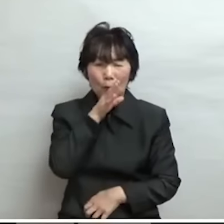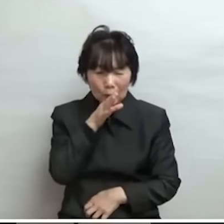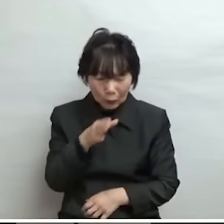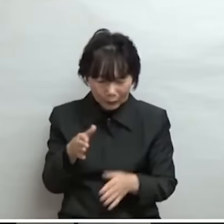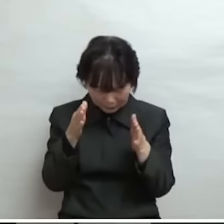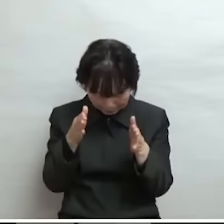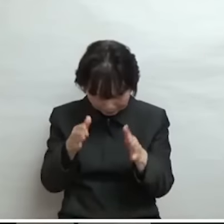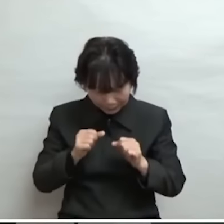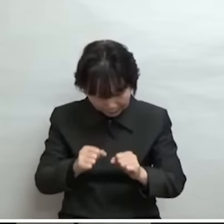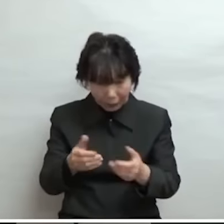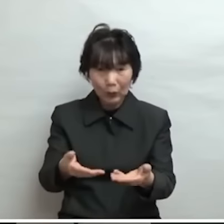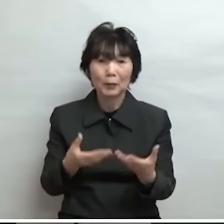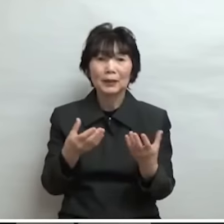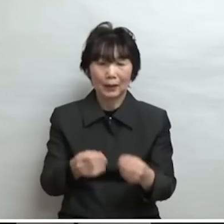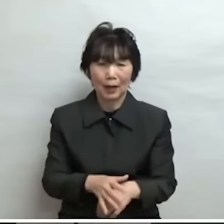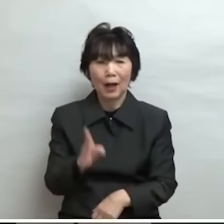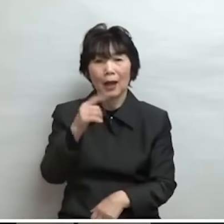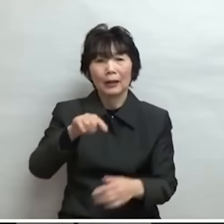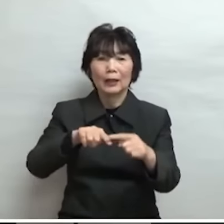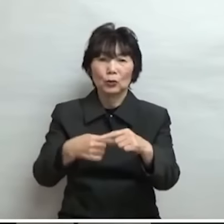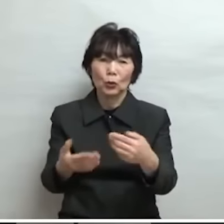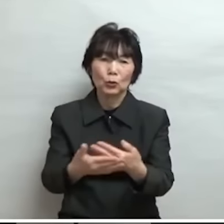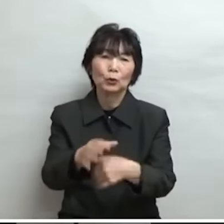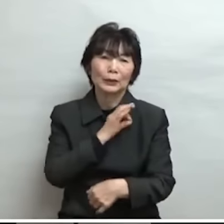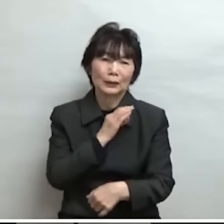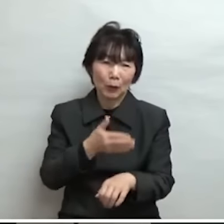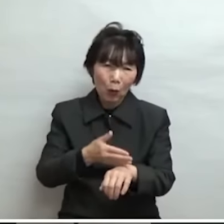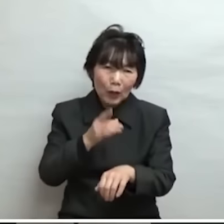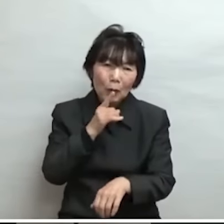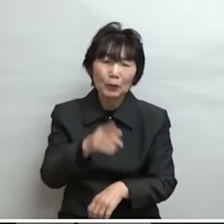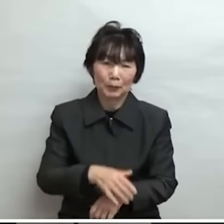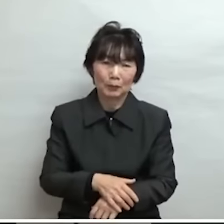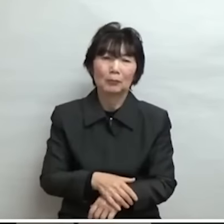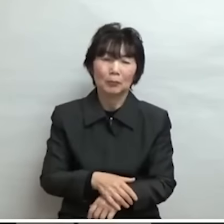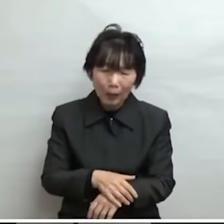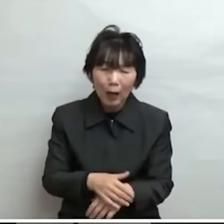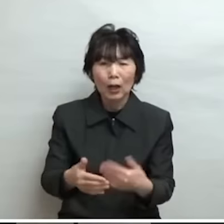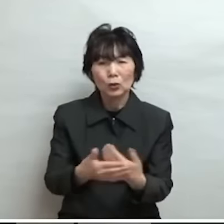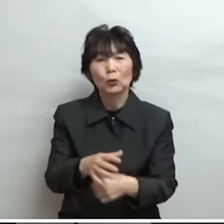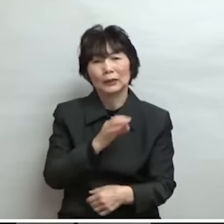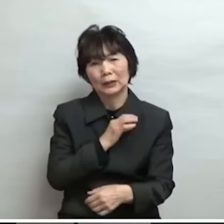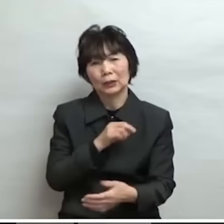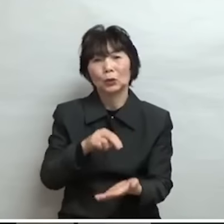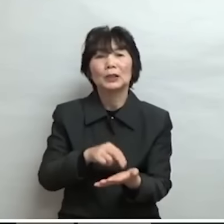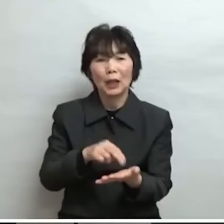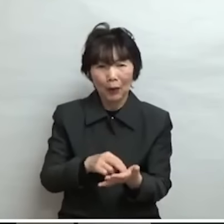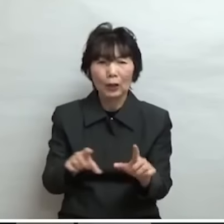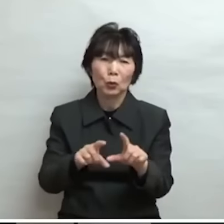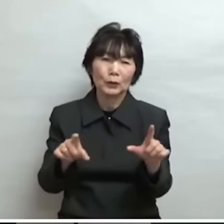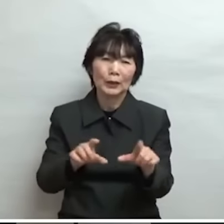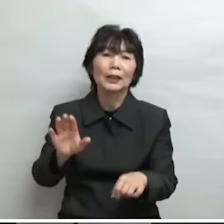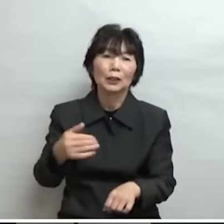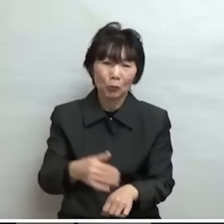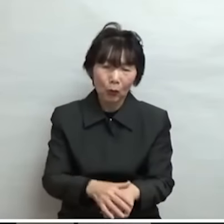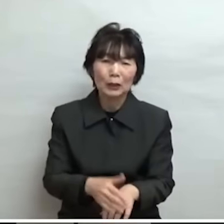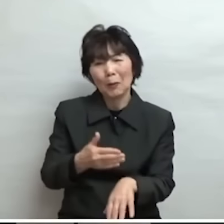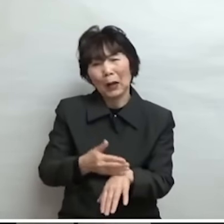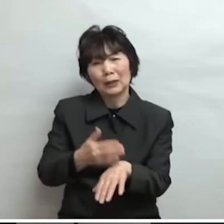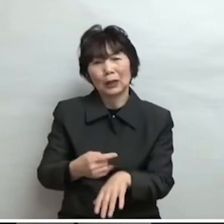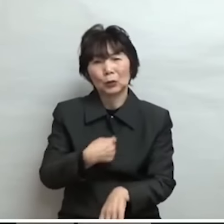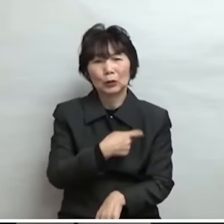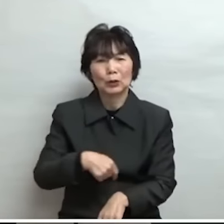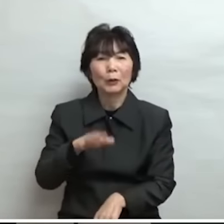ってもらって、まず県庁職員には本当にお礼を言いたいと、これは当然のことなんですけど、県民から見れば知事としてはまずそう感じています。それから